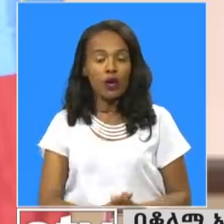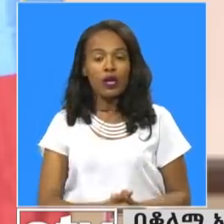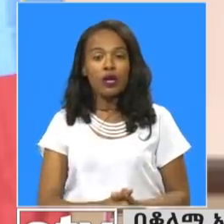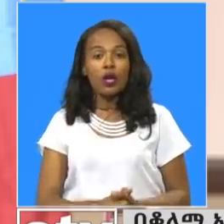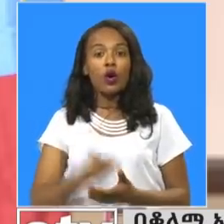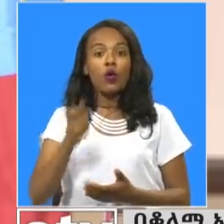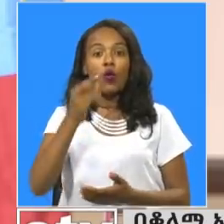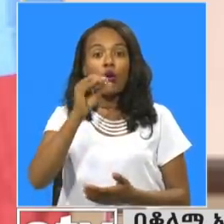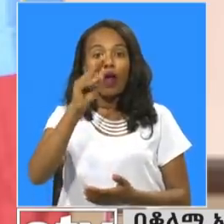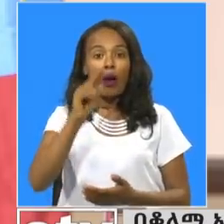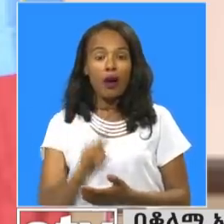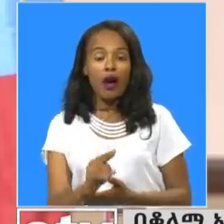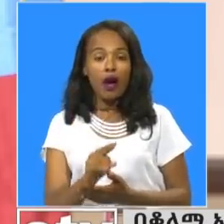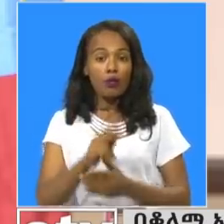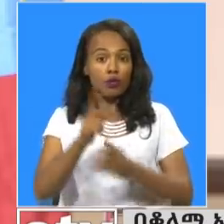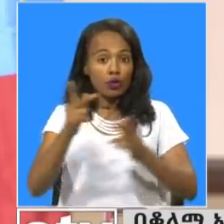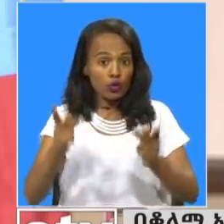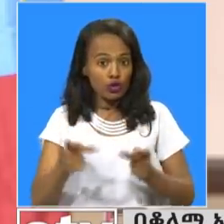የቆላማ ቦታዎች